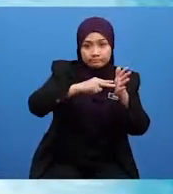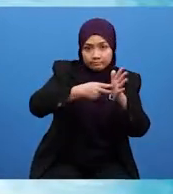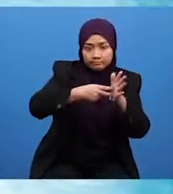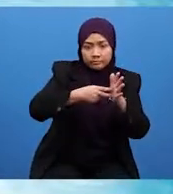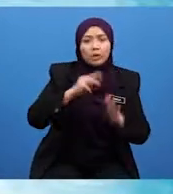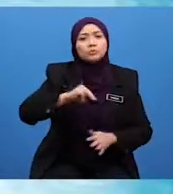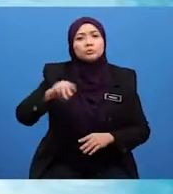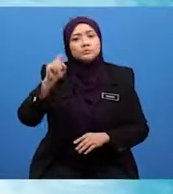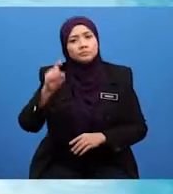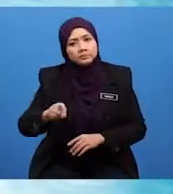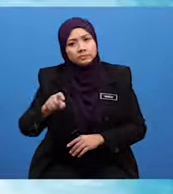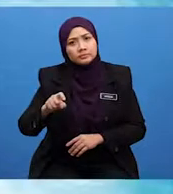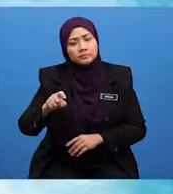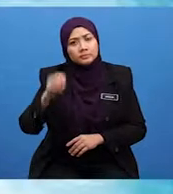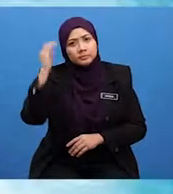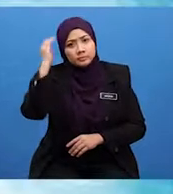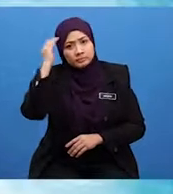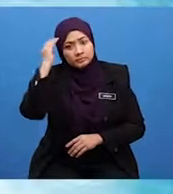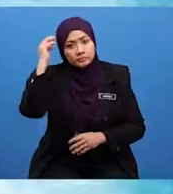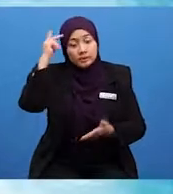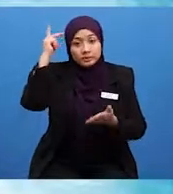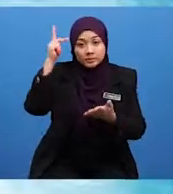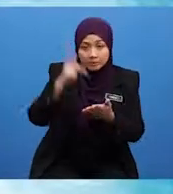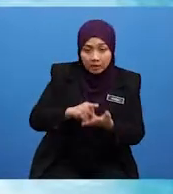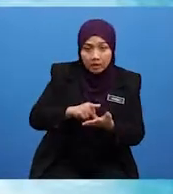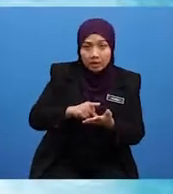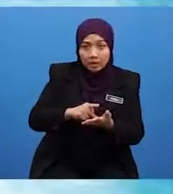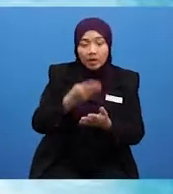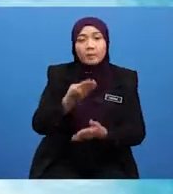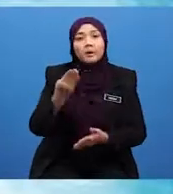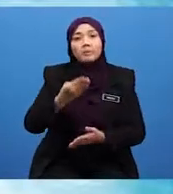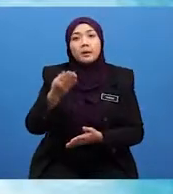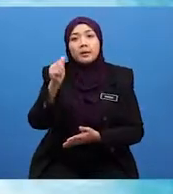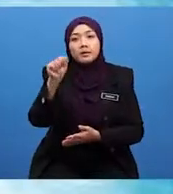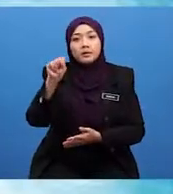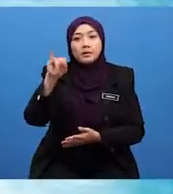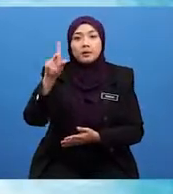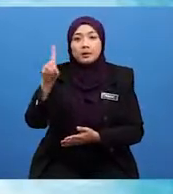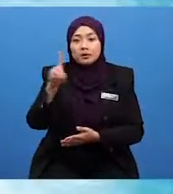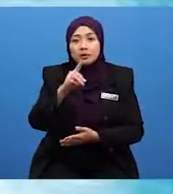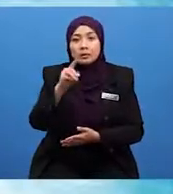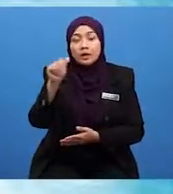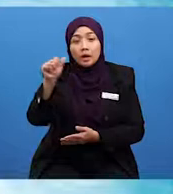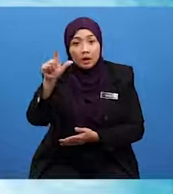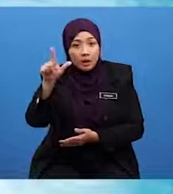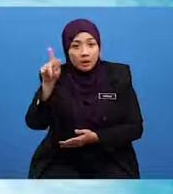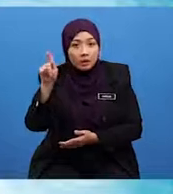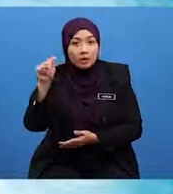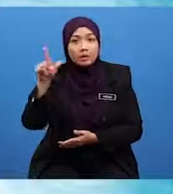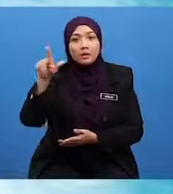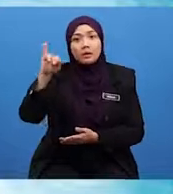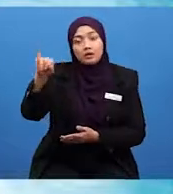harus mengenal pasti bahan berasid, beralkali dan neutral dengan